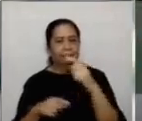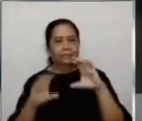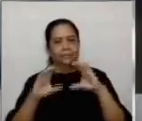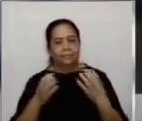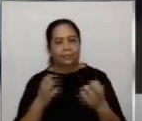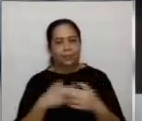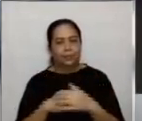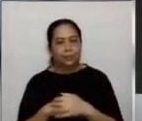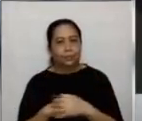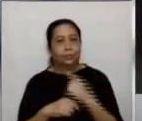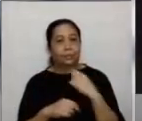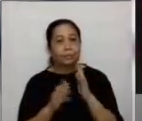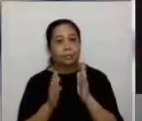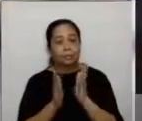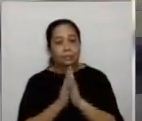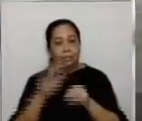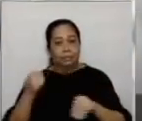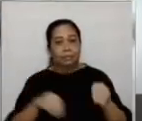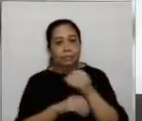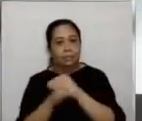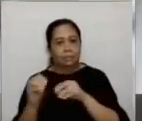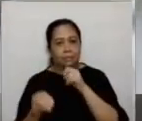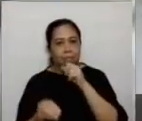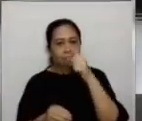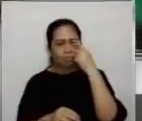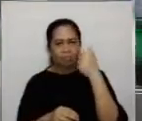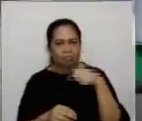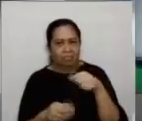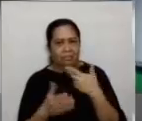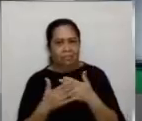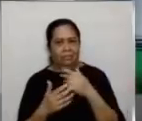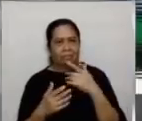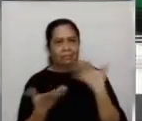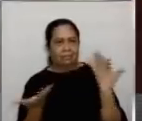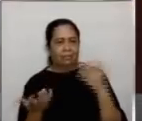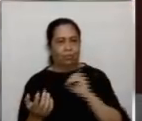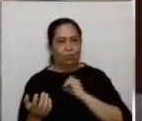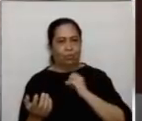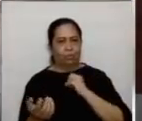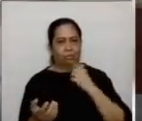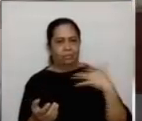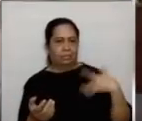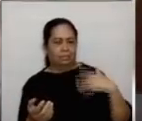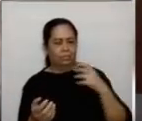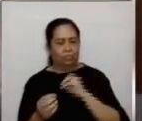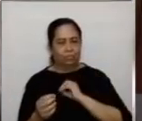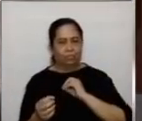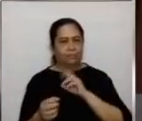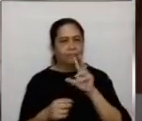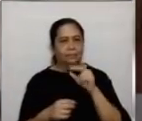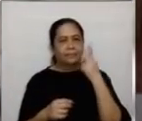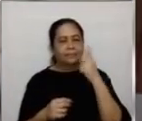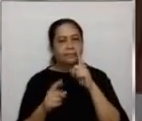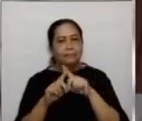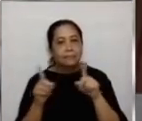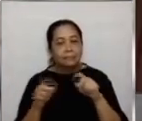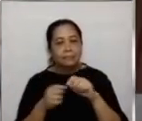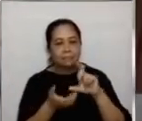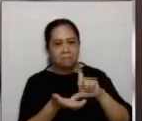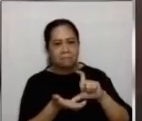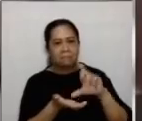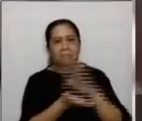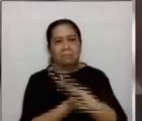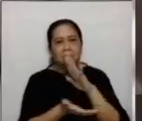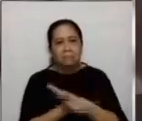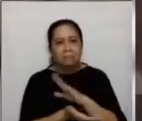hiningi niyang kapalit, hindi para sa kung anumang panluho o kapritsyo, kundi para sa isang rim ng bond paper at printer